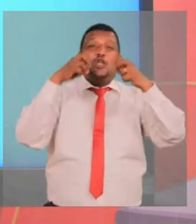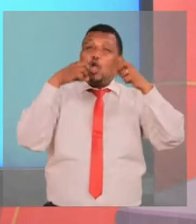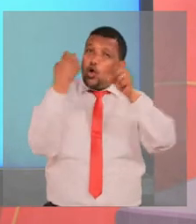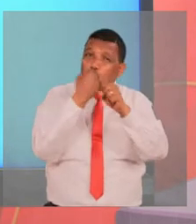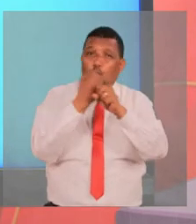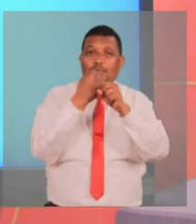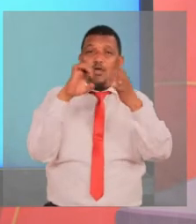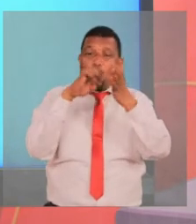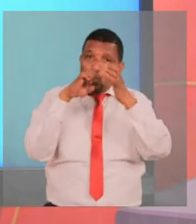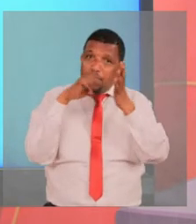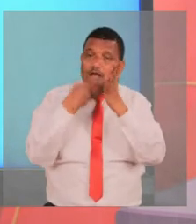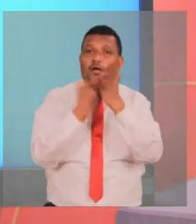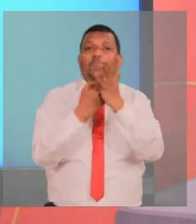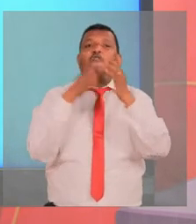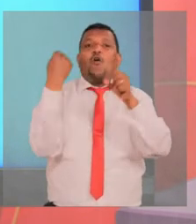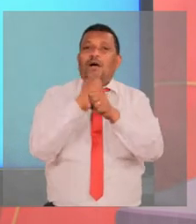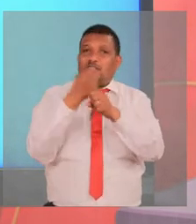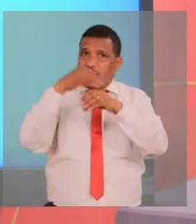गई